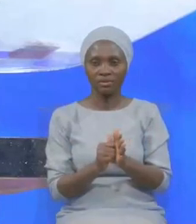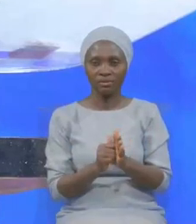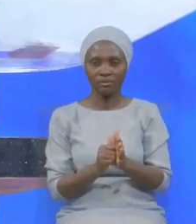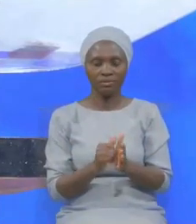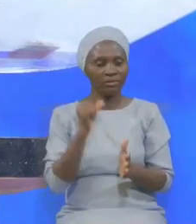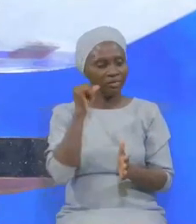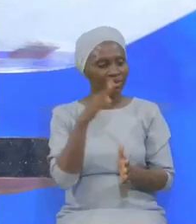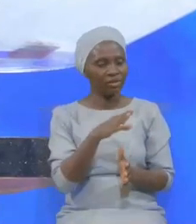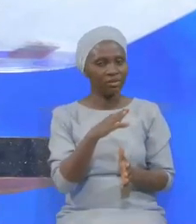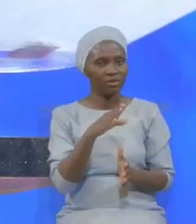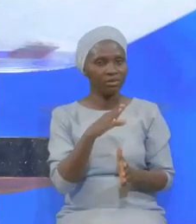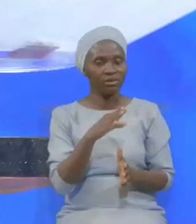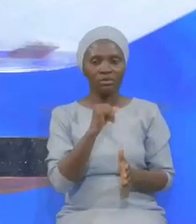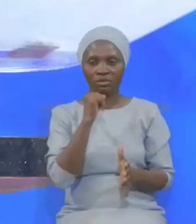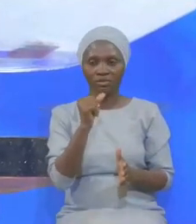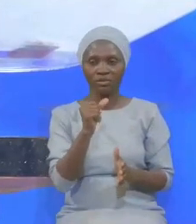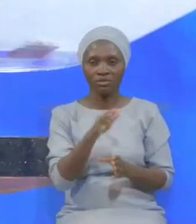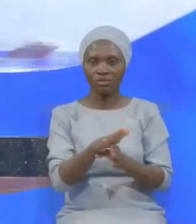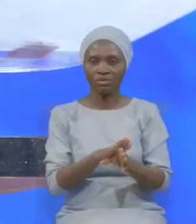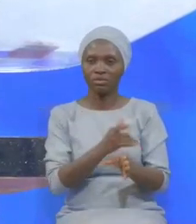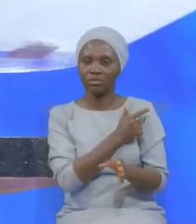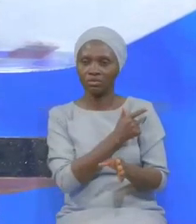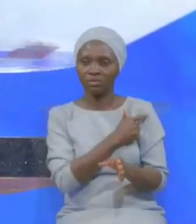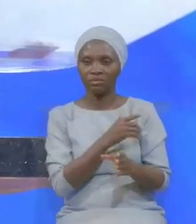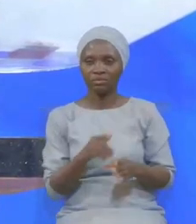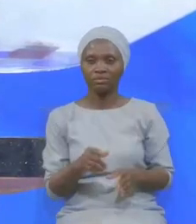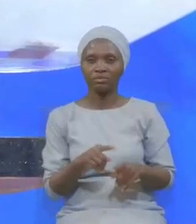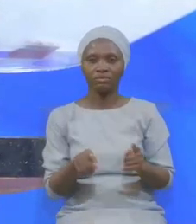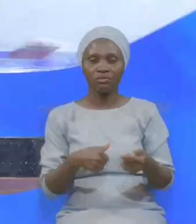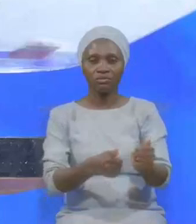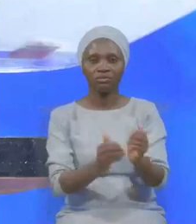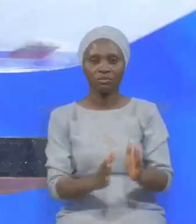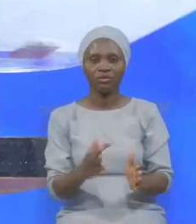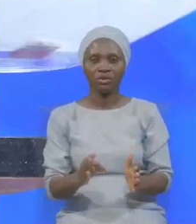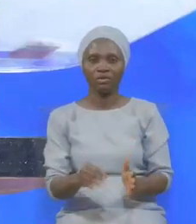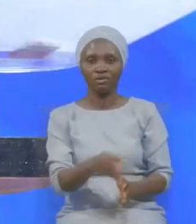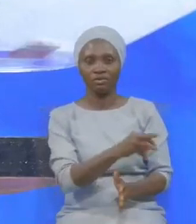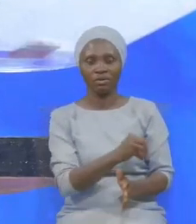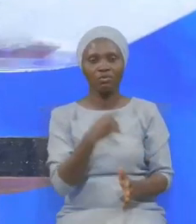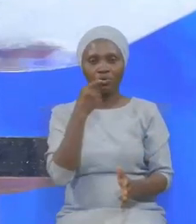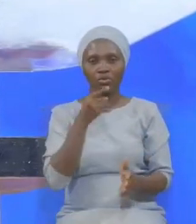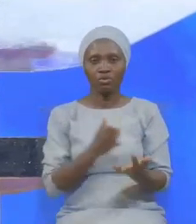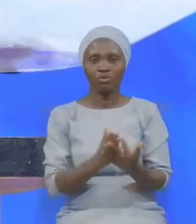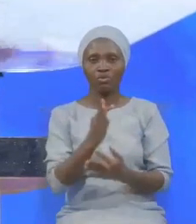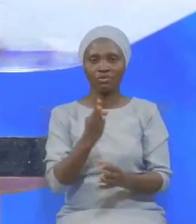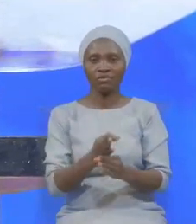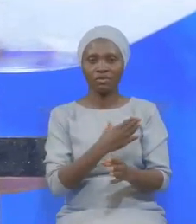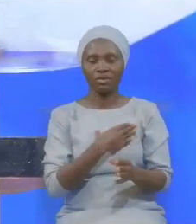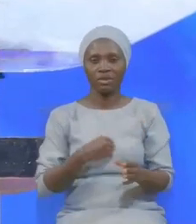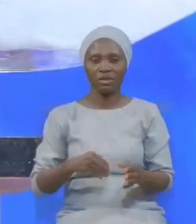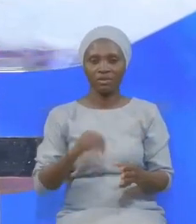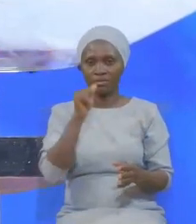ne vous relâchiez point et que vous imitiez ceux qui, par la foi et la persévérance,